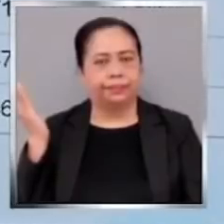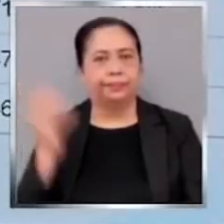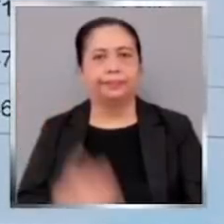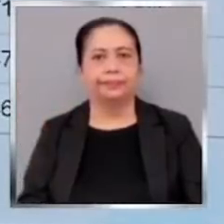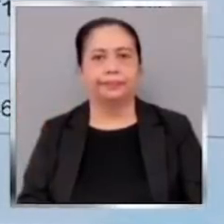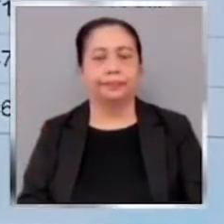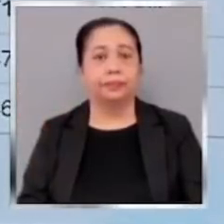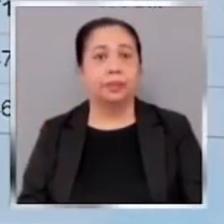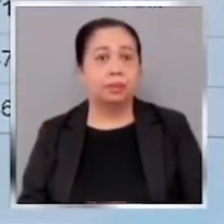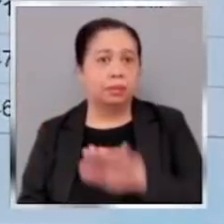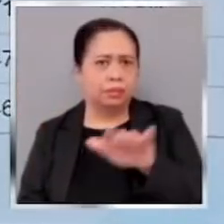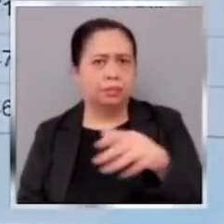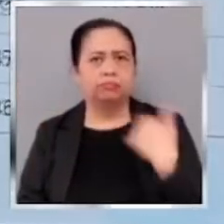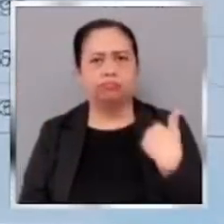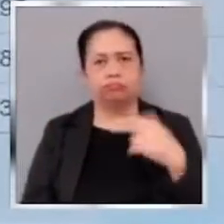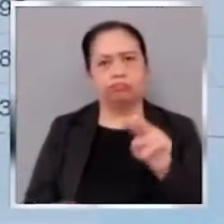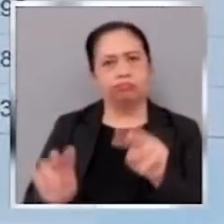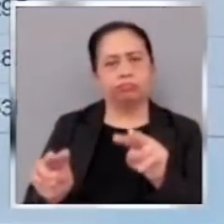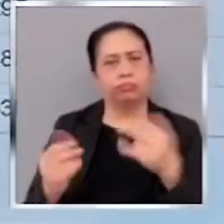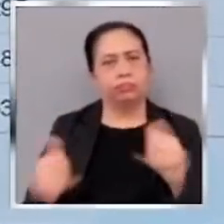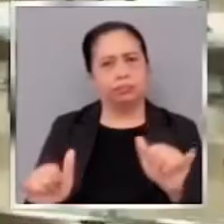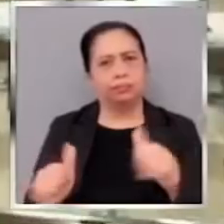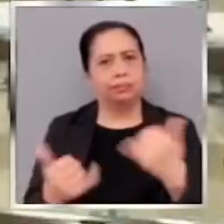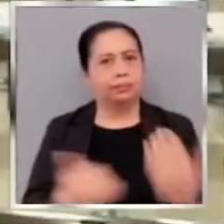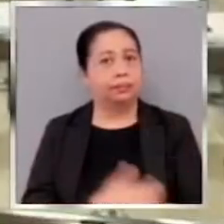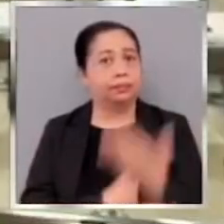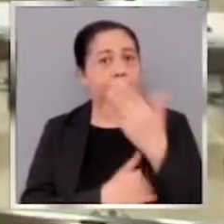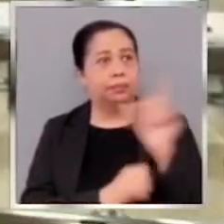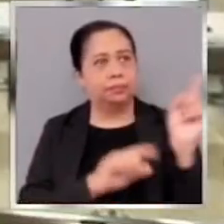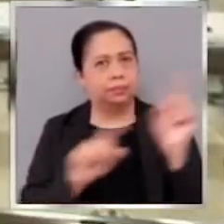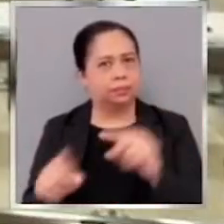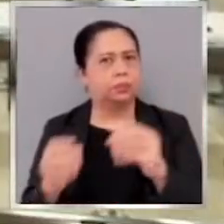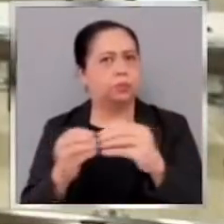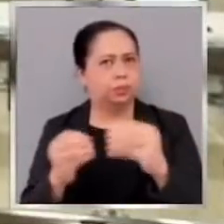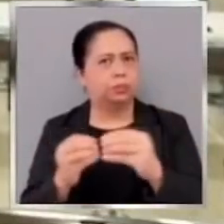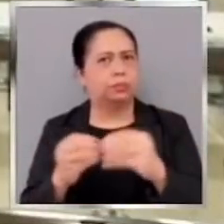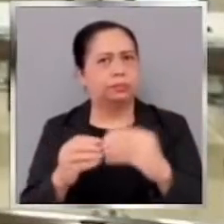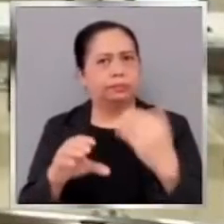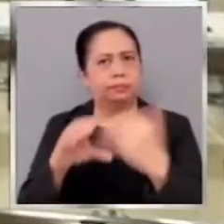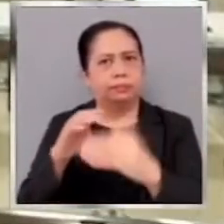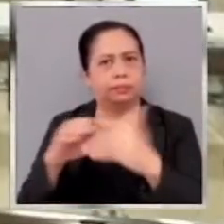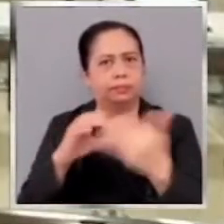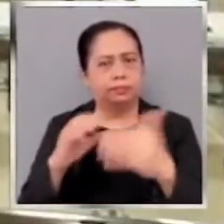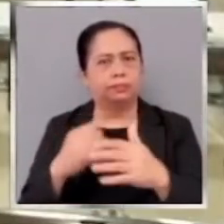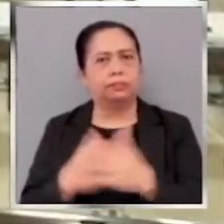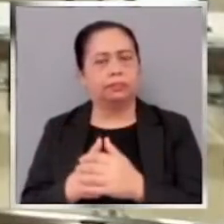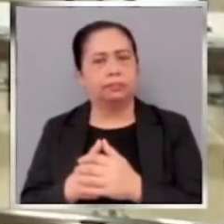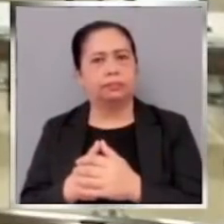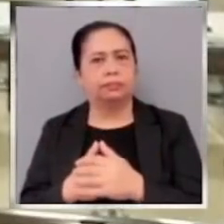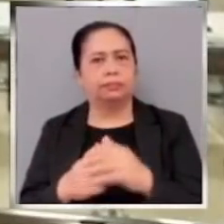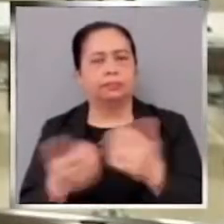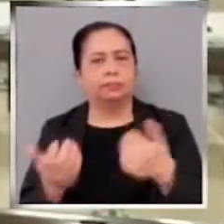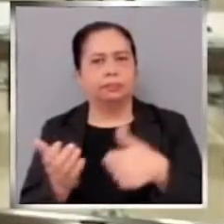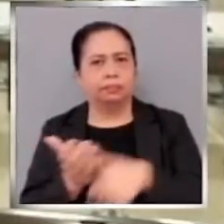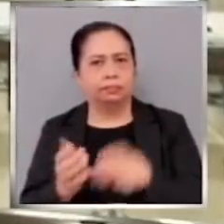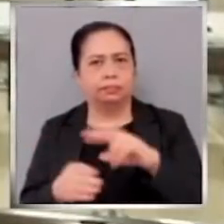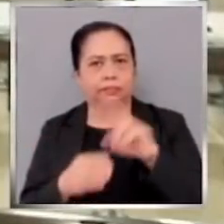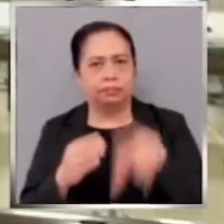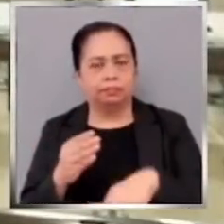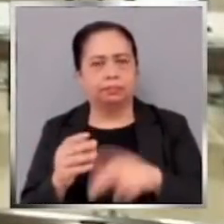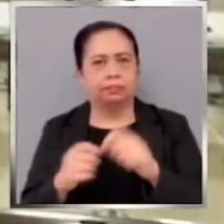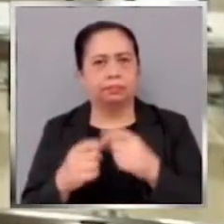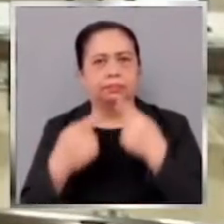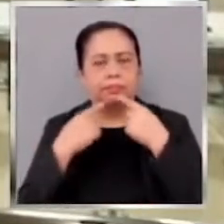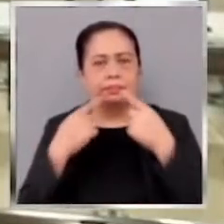14,595,169. Vicky, inaantabayanan natin ngayong umaga yung pagdating pa ng ibang mga election returns at ang pagbibigay ng statement ng